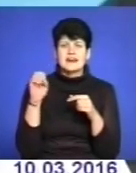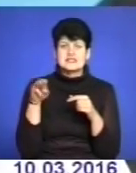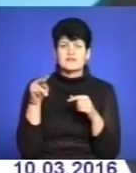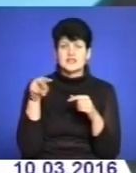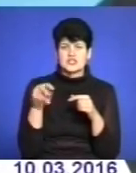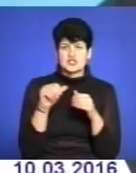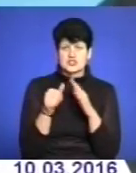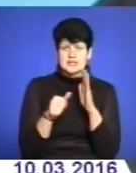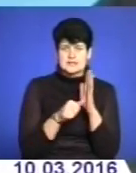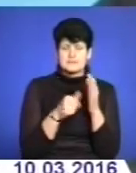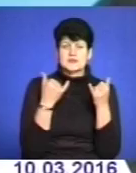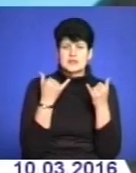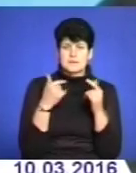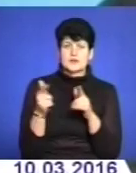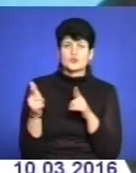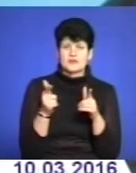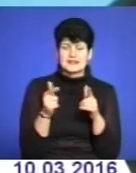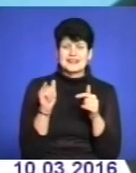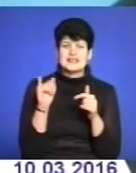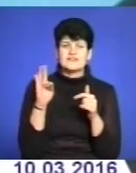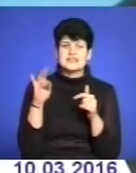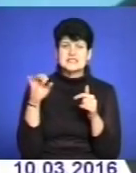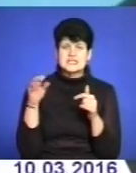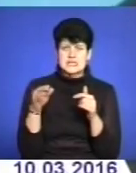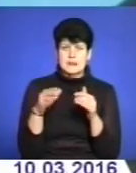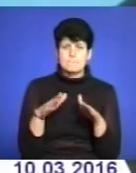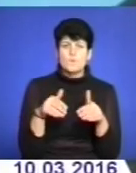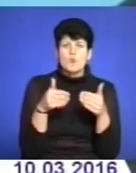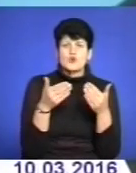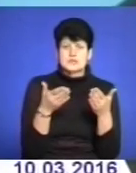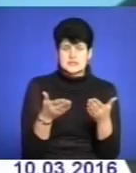Інвест-2016». Зараз підготувати інвестиційні пропозиції,